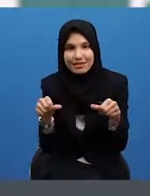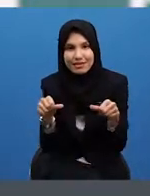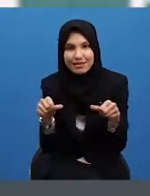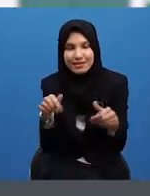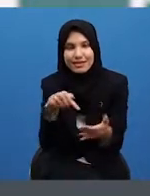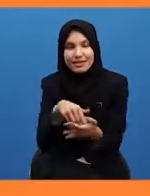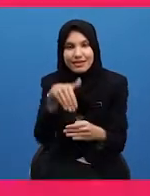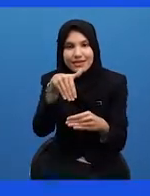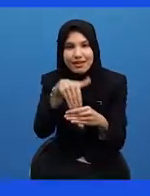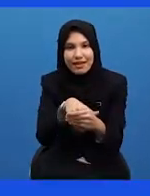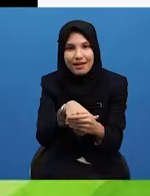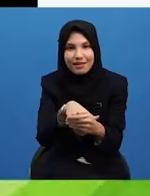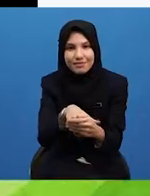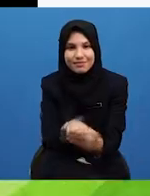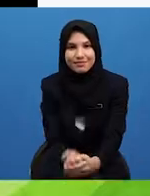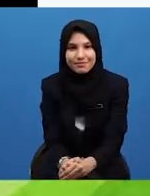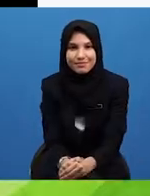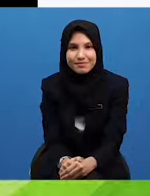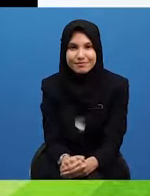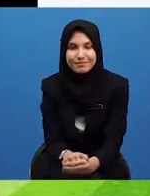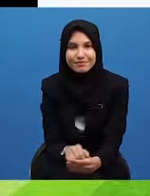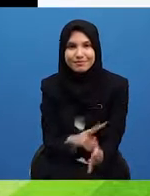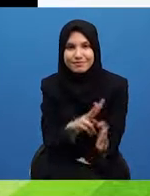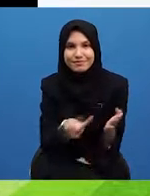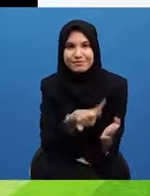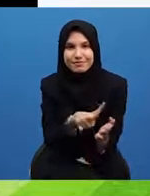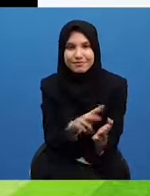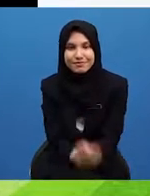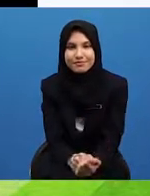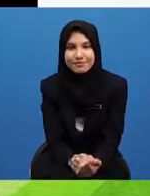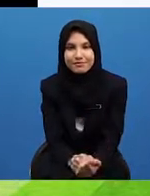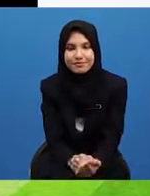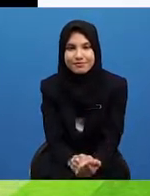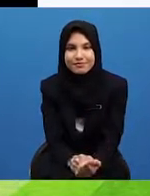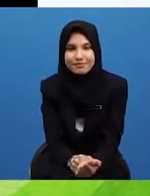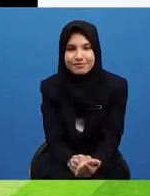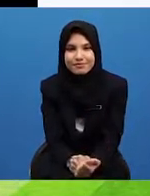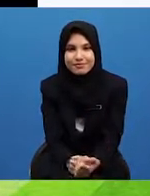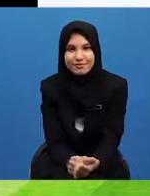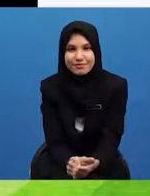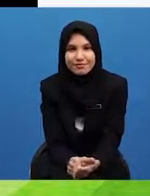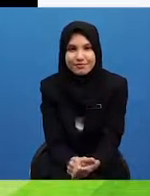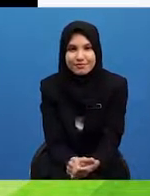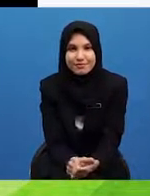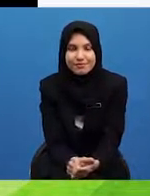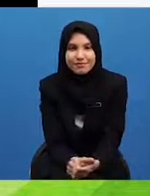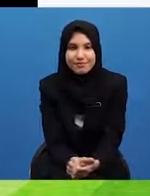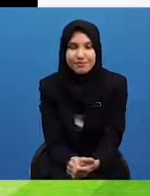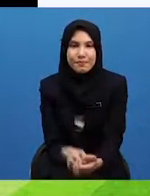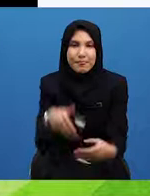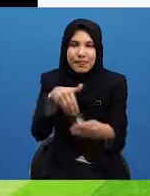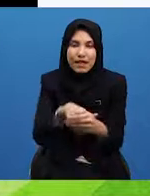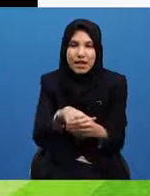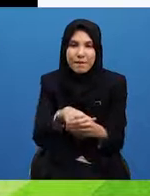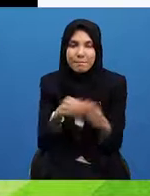satu video kamu boleh rujuk langkah-langkah activity ini pada mukasurat 64 dalam buku